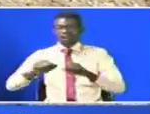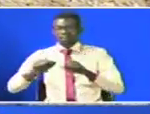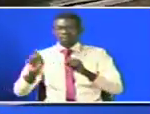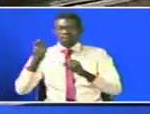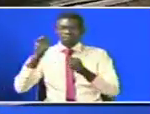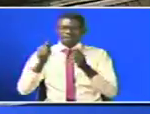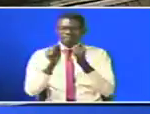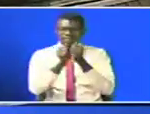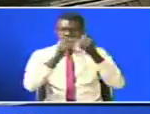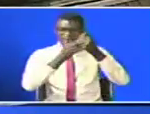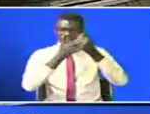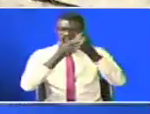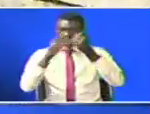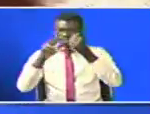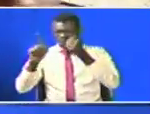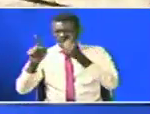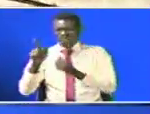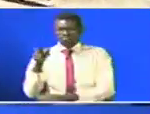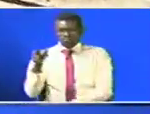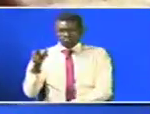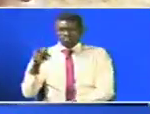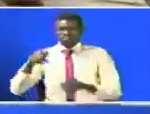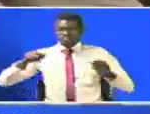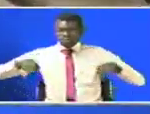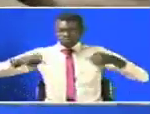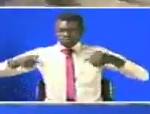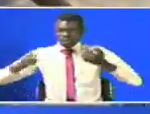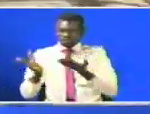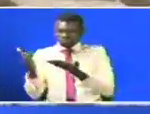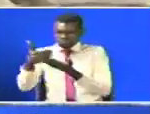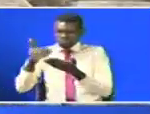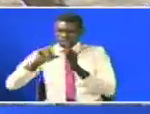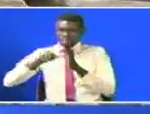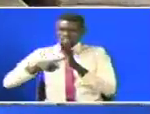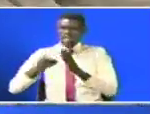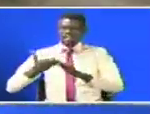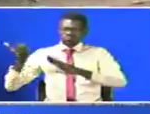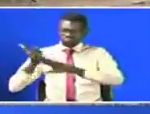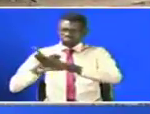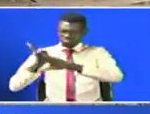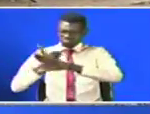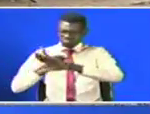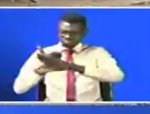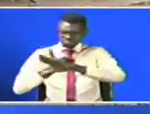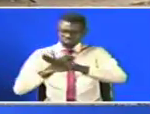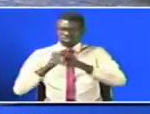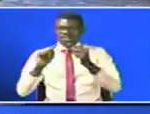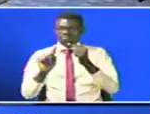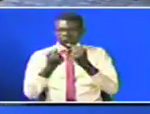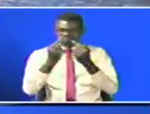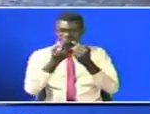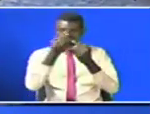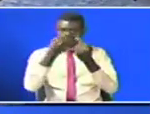1920 something, 21 hivi. Yeye hupokea magurudumu makuku kisha kujibidisha kuchonga na kutengeneza bidhaa yake hii. Kwa